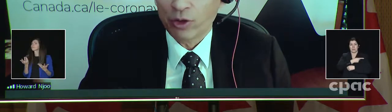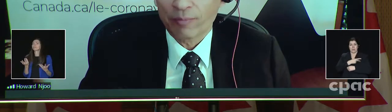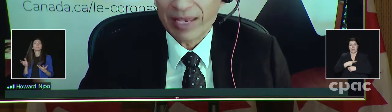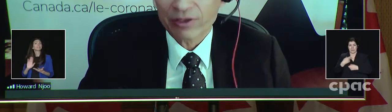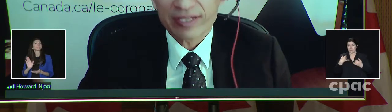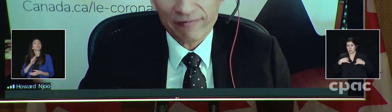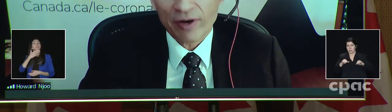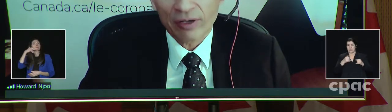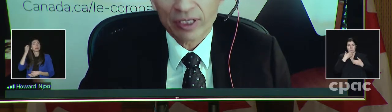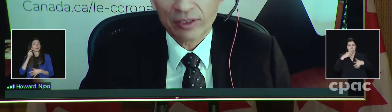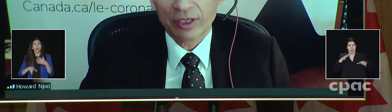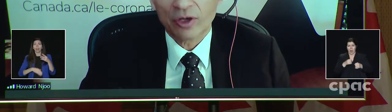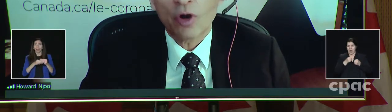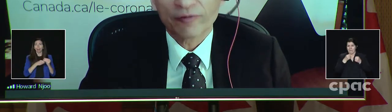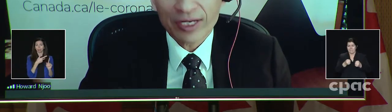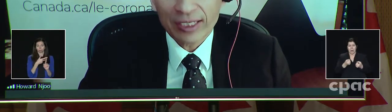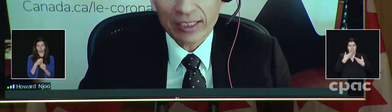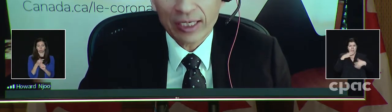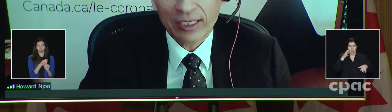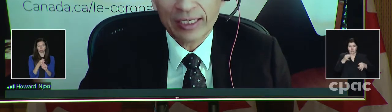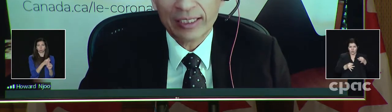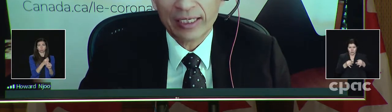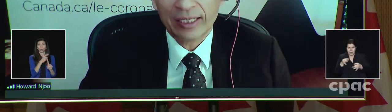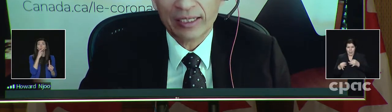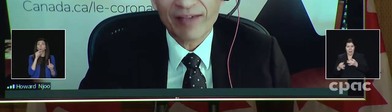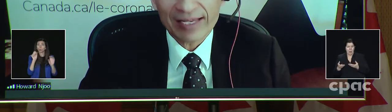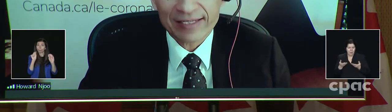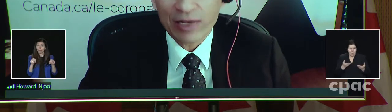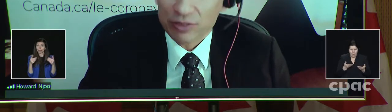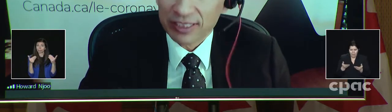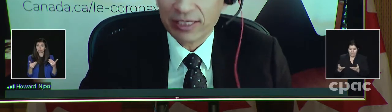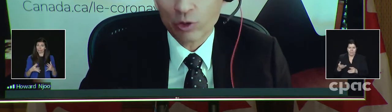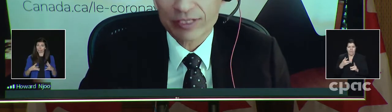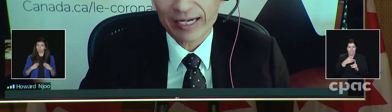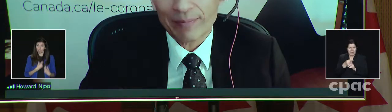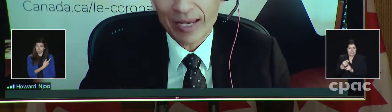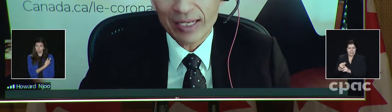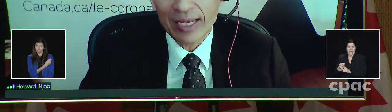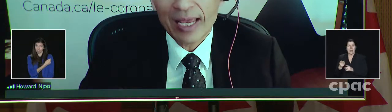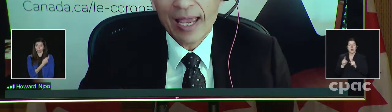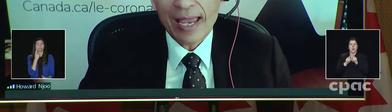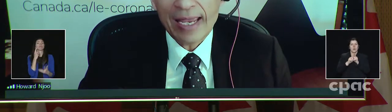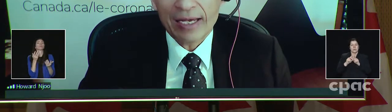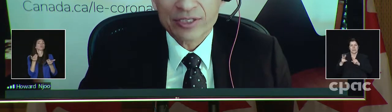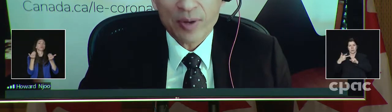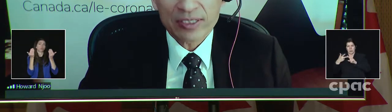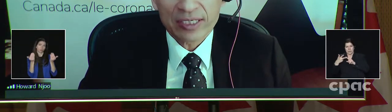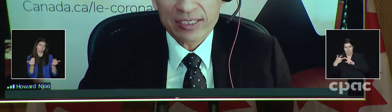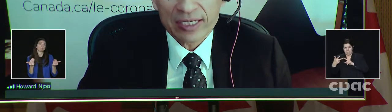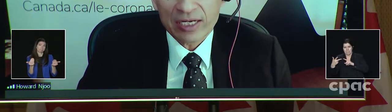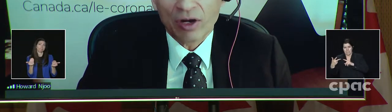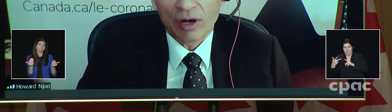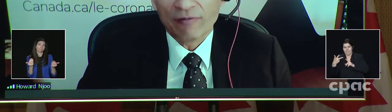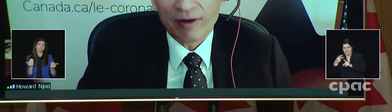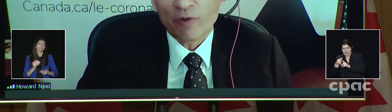avec leurs meilleurs efforts d'offrir les vaccins, aussi des doses de rappel. Et